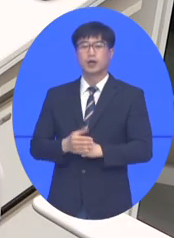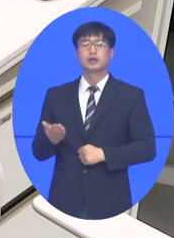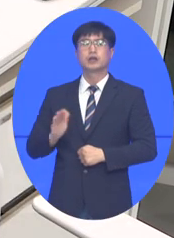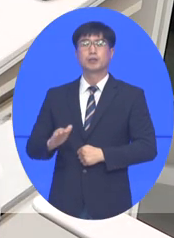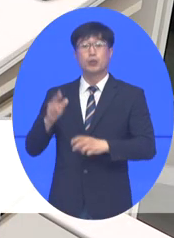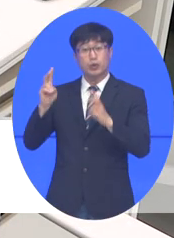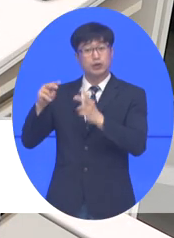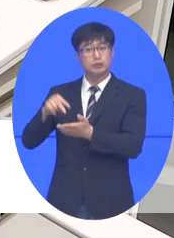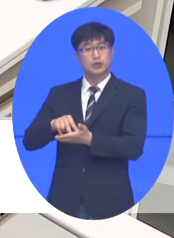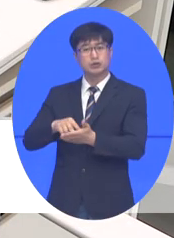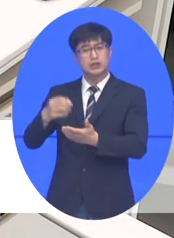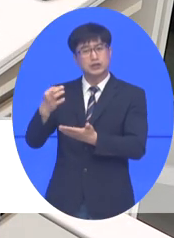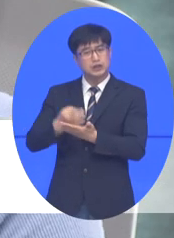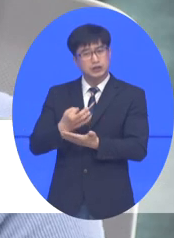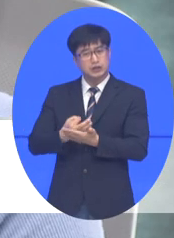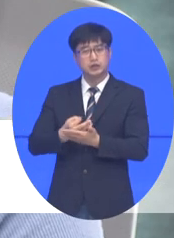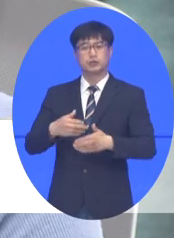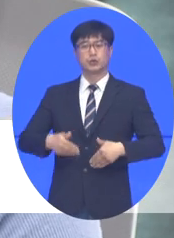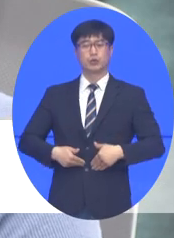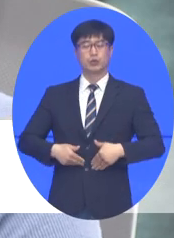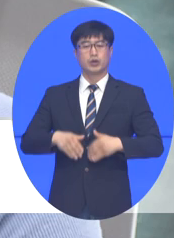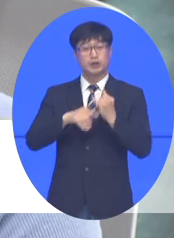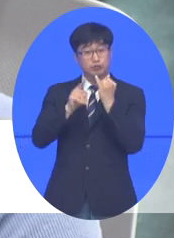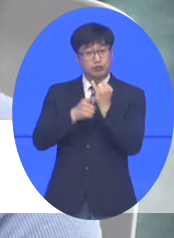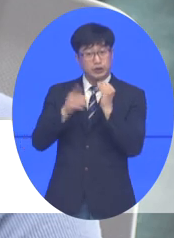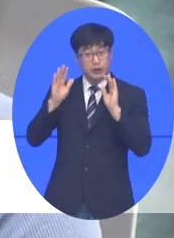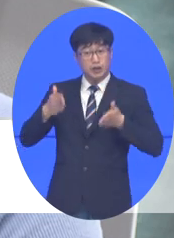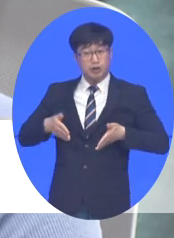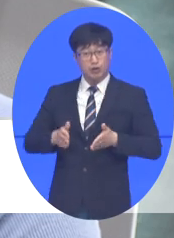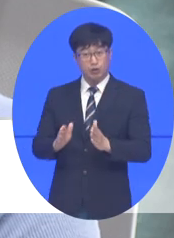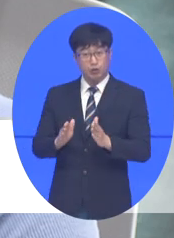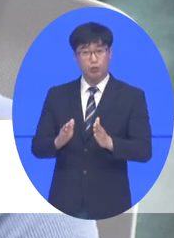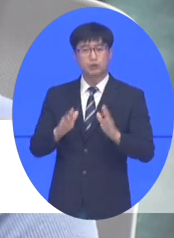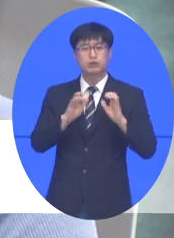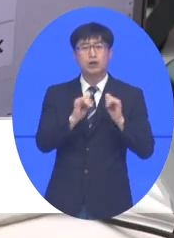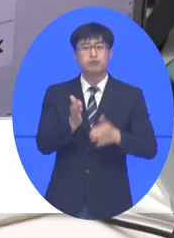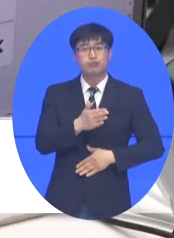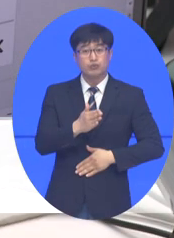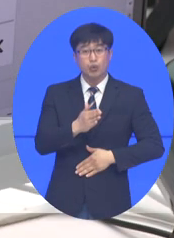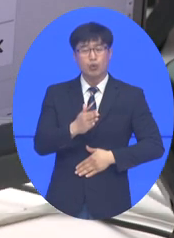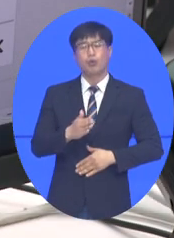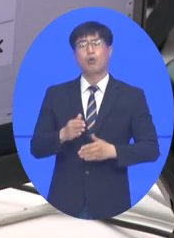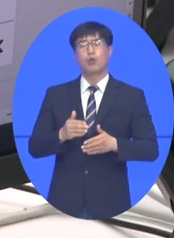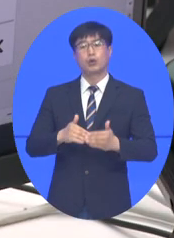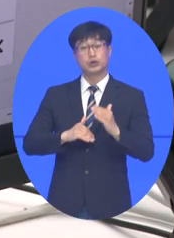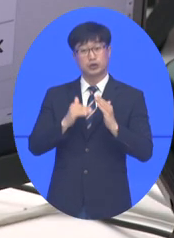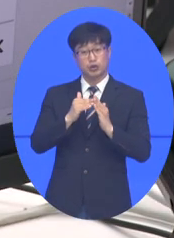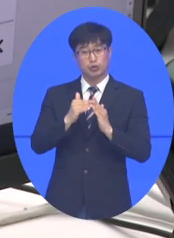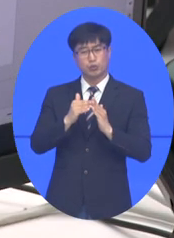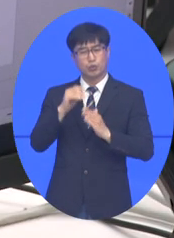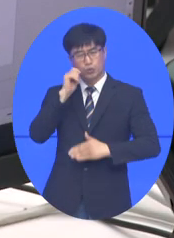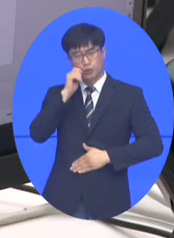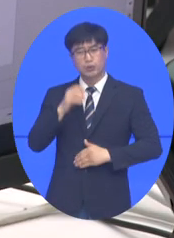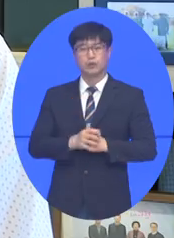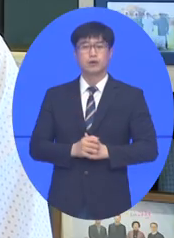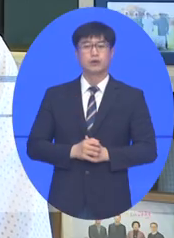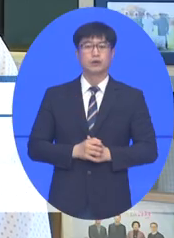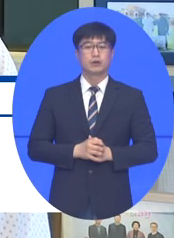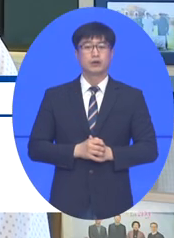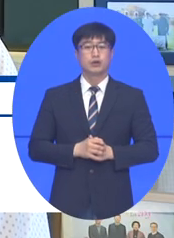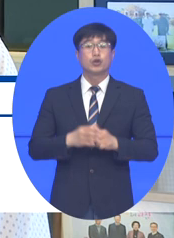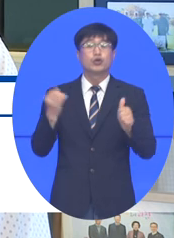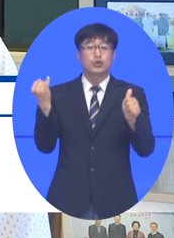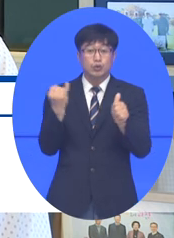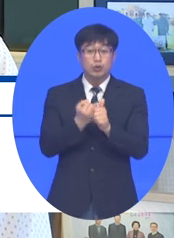하지만 기업은 이윤도 내야 하기에 임신과 출산으로 생긴 인력 공백을 메울 대체 인력 등 어려운 부분도 있습니다.